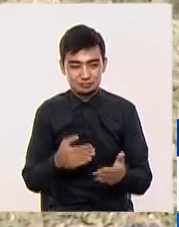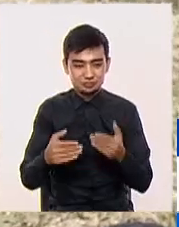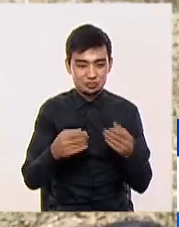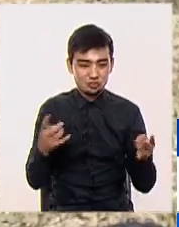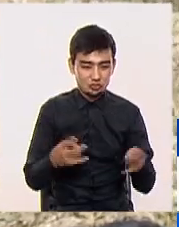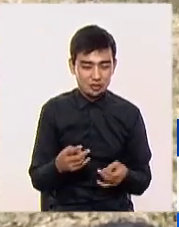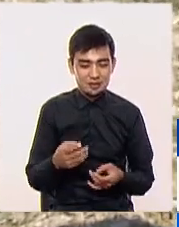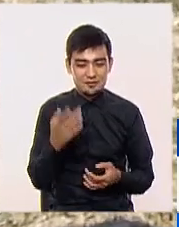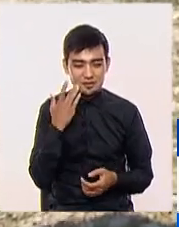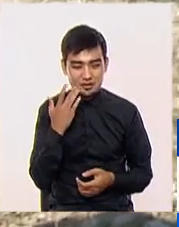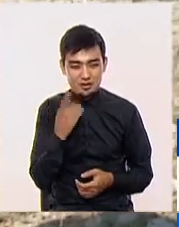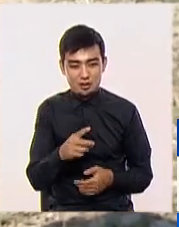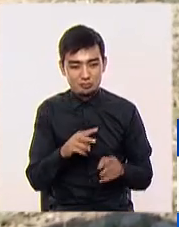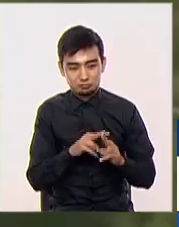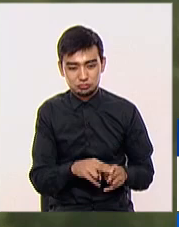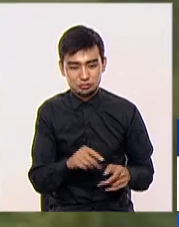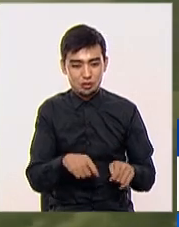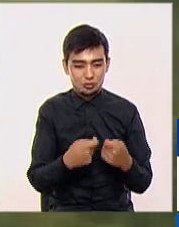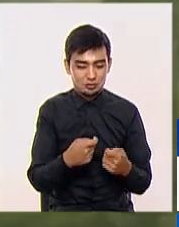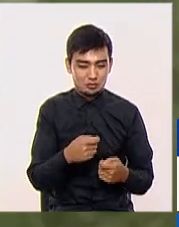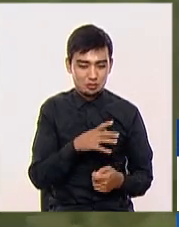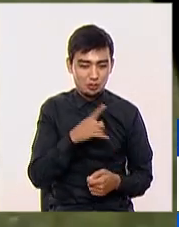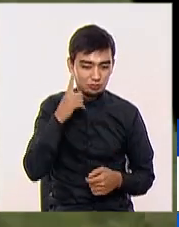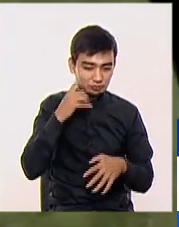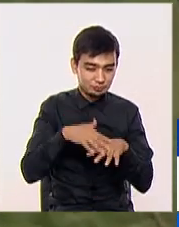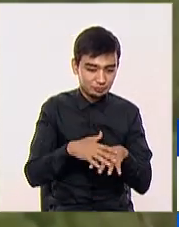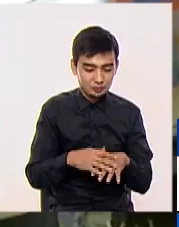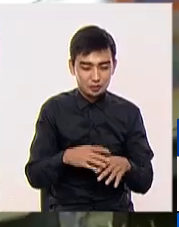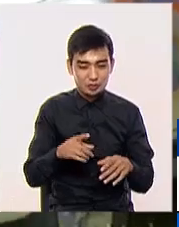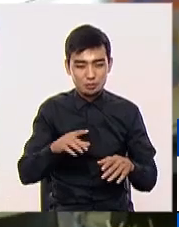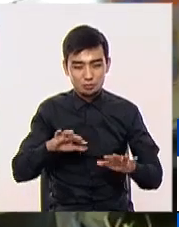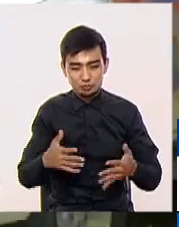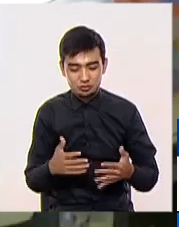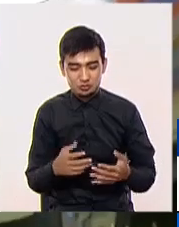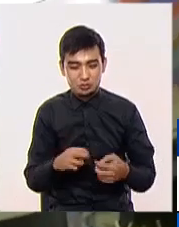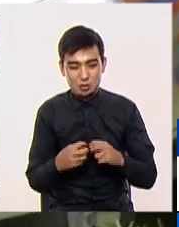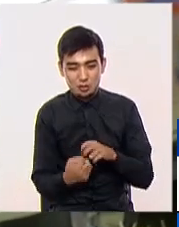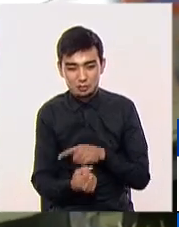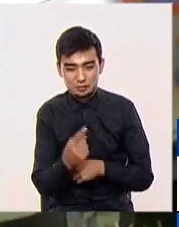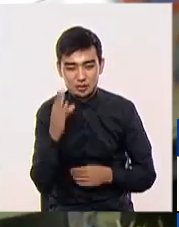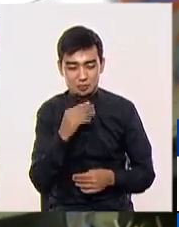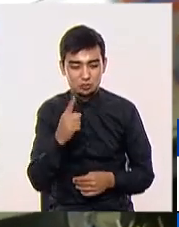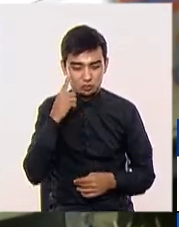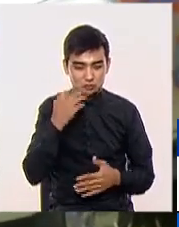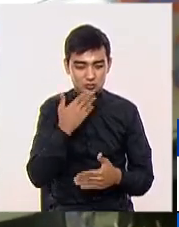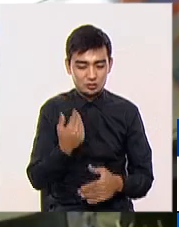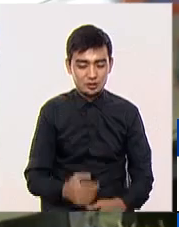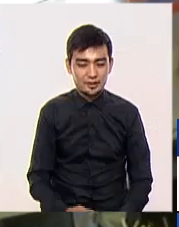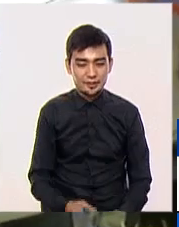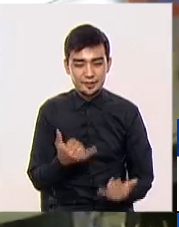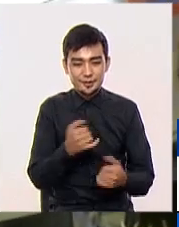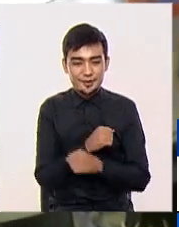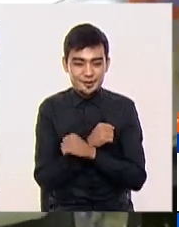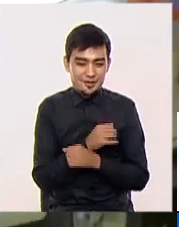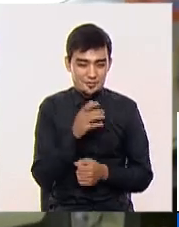ни предупреждения не заставляют нарушителей задуматься о последствиях. Элементарные зоны отдыха, которые сейчас у